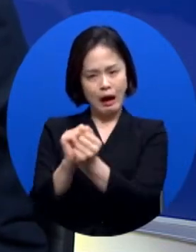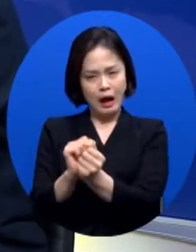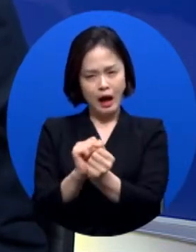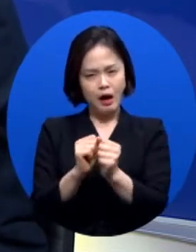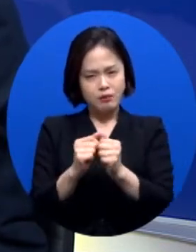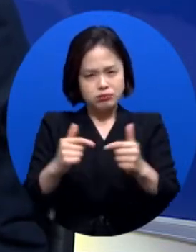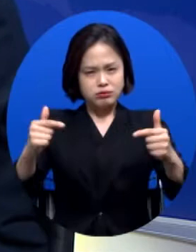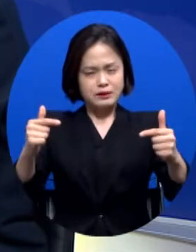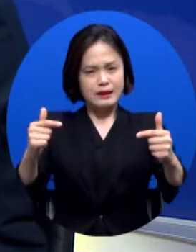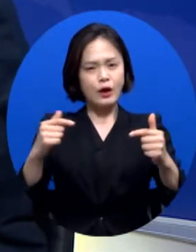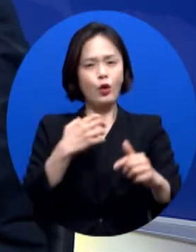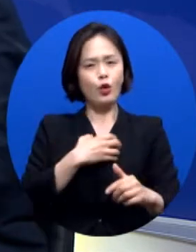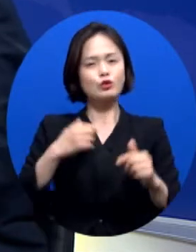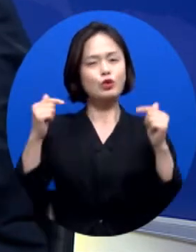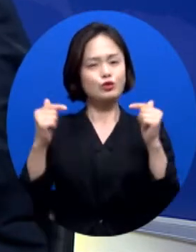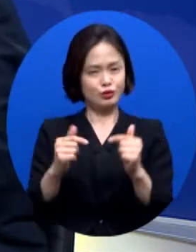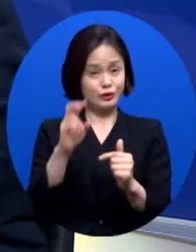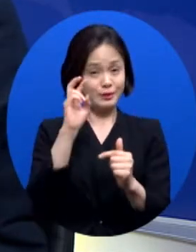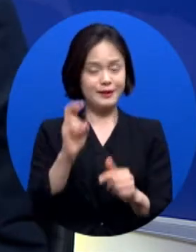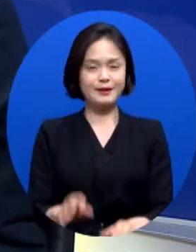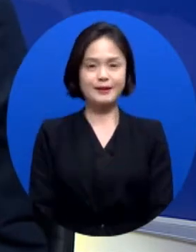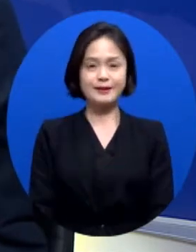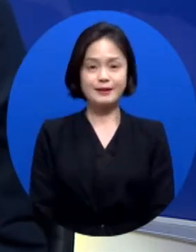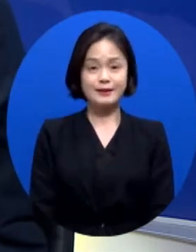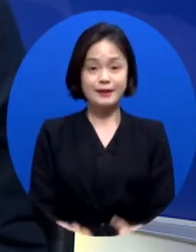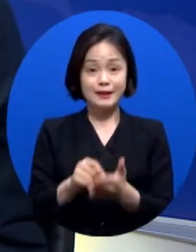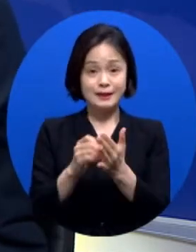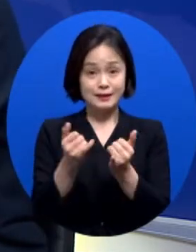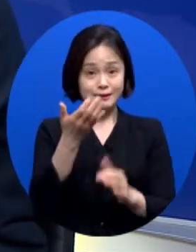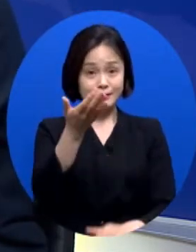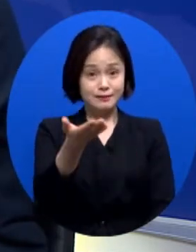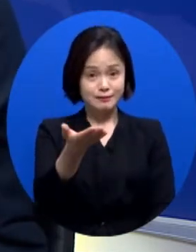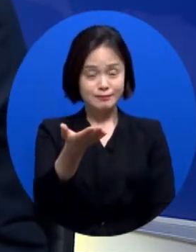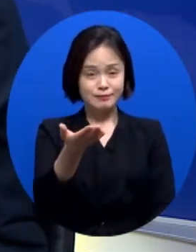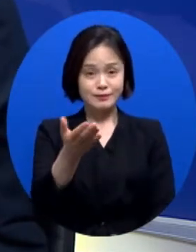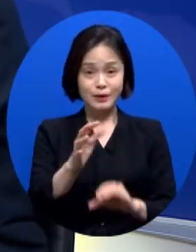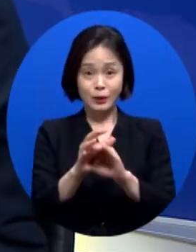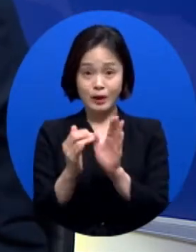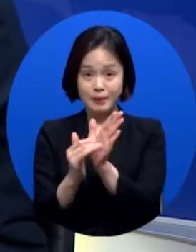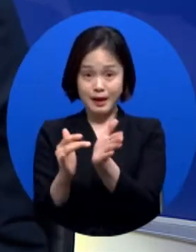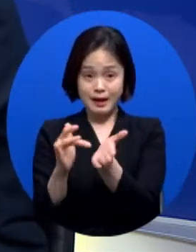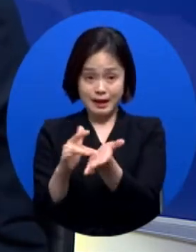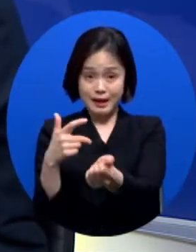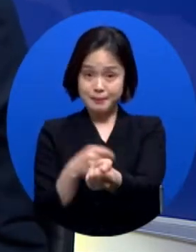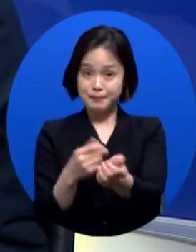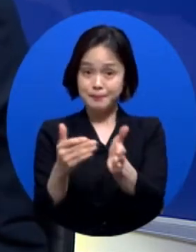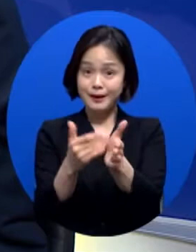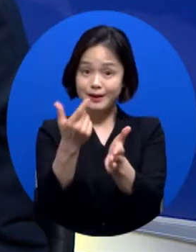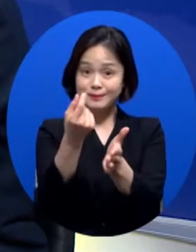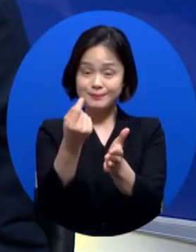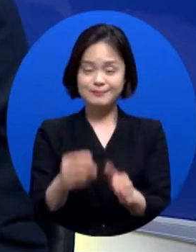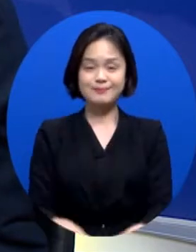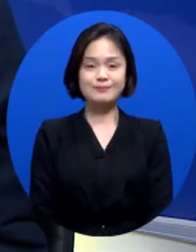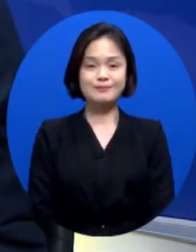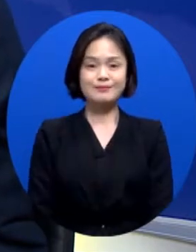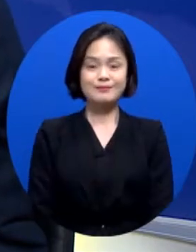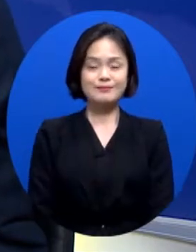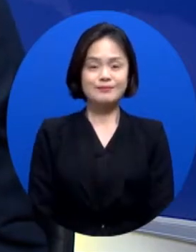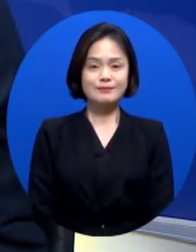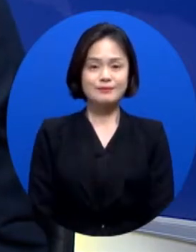우리 장 기자도 그 얀센 백신 맞은 걸로 제가 알고 있는데 지금 백신 접종 현황 어떤지 좀 살펴주시고요.